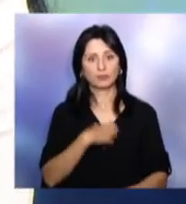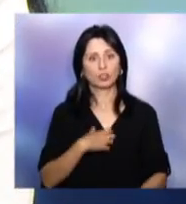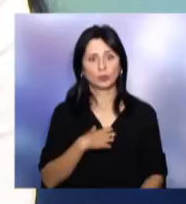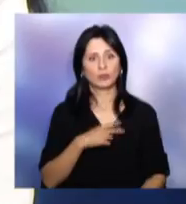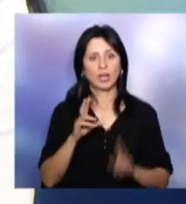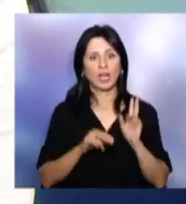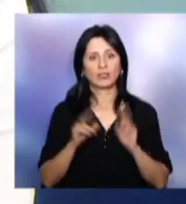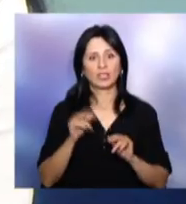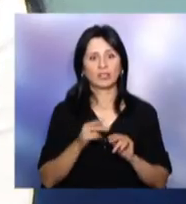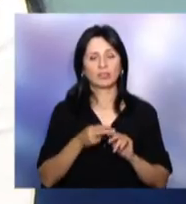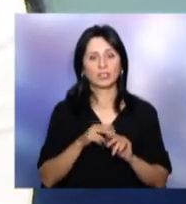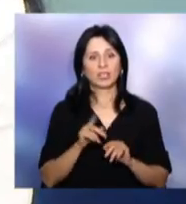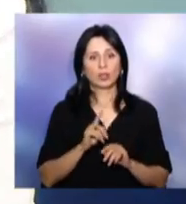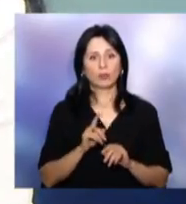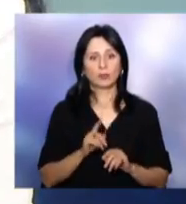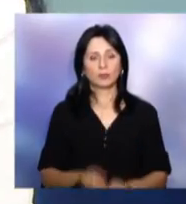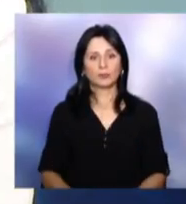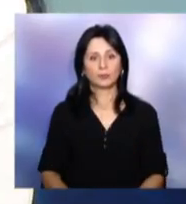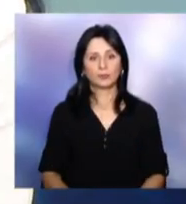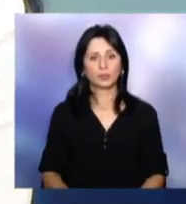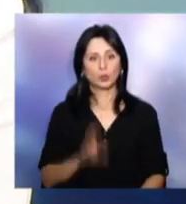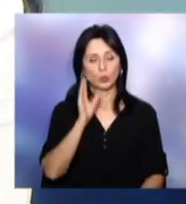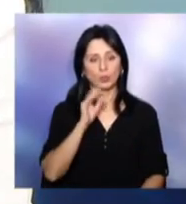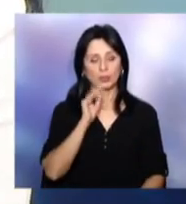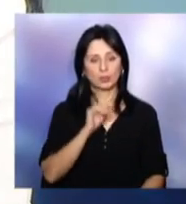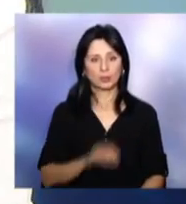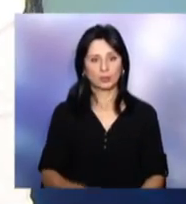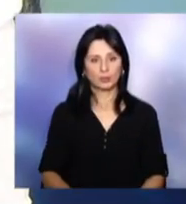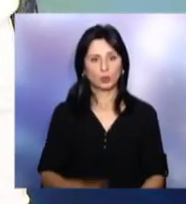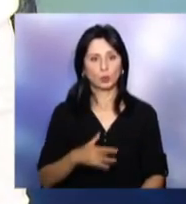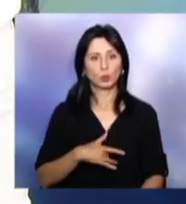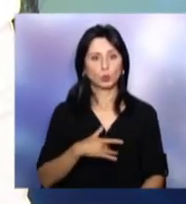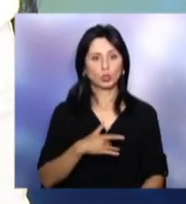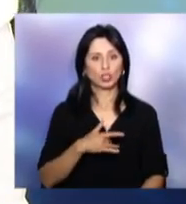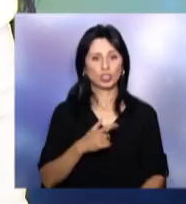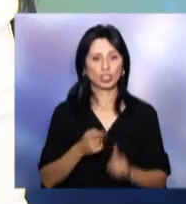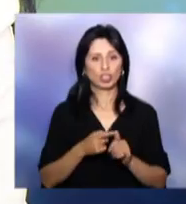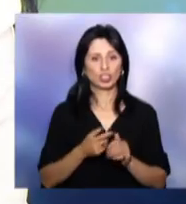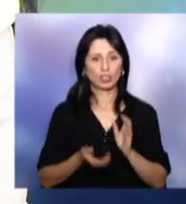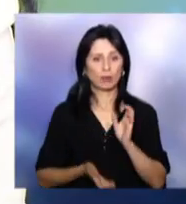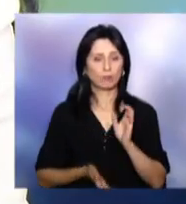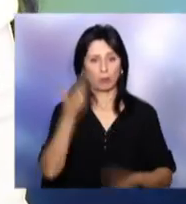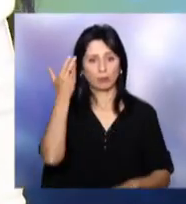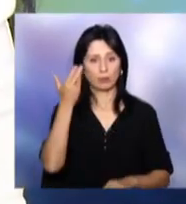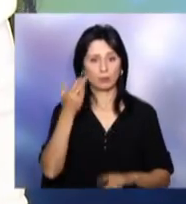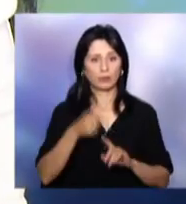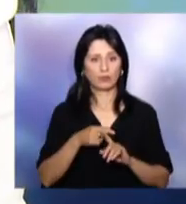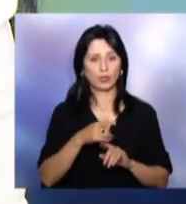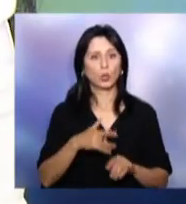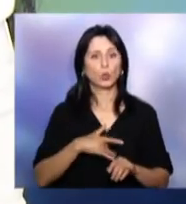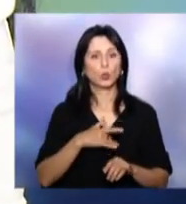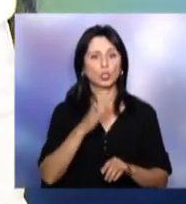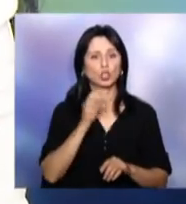მნიშვნელოვანია გათვალისწინება იმისა, რომ როდესაც კუჭიდან ხდება შიგთავსის ამოტყორცნა, მას მოყვება